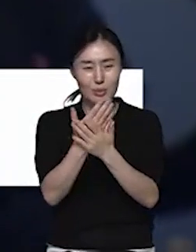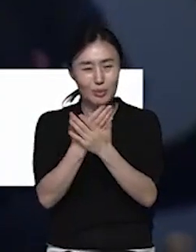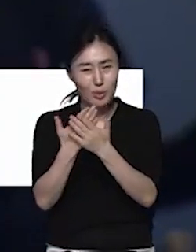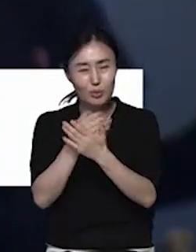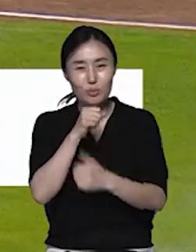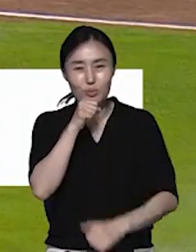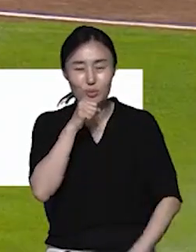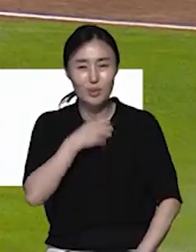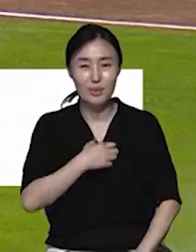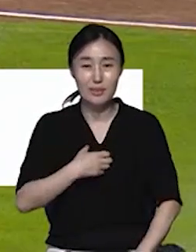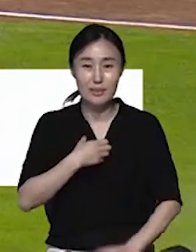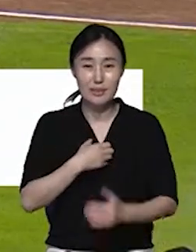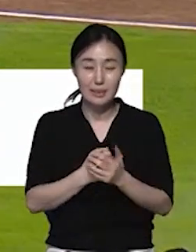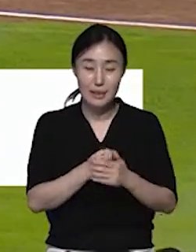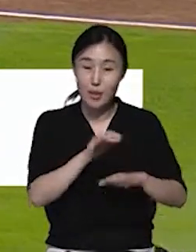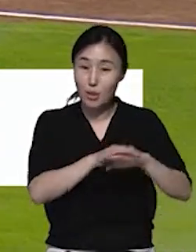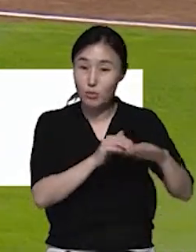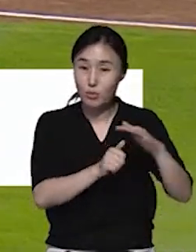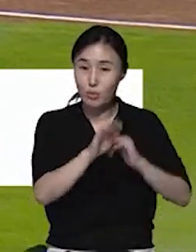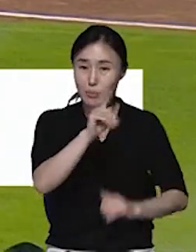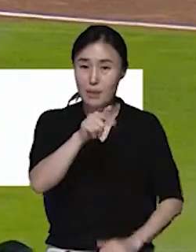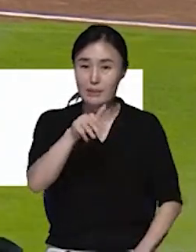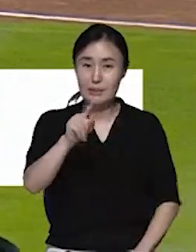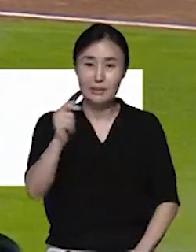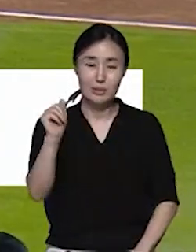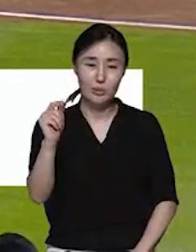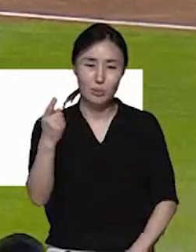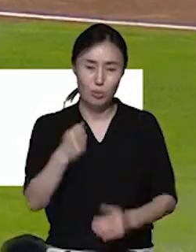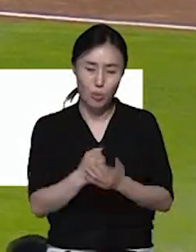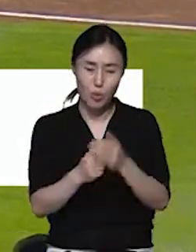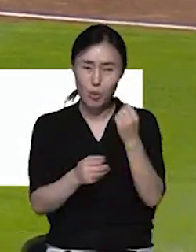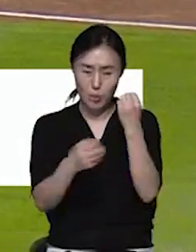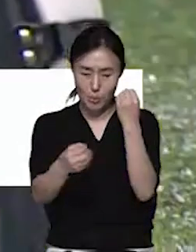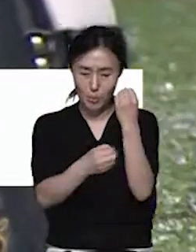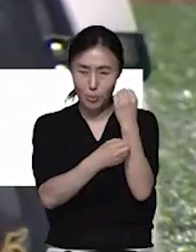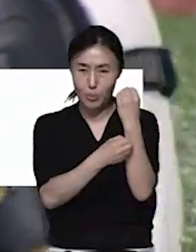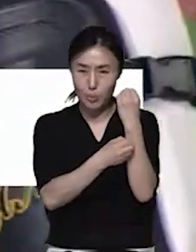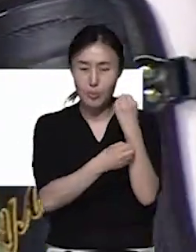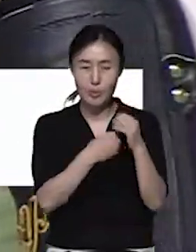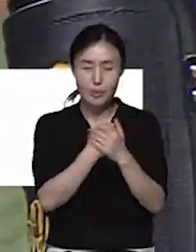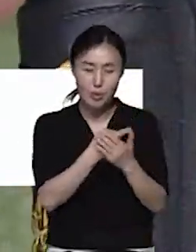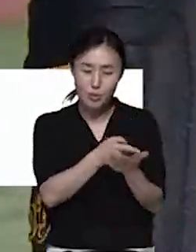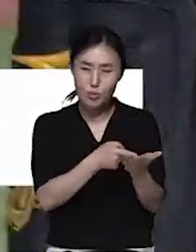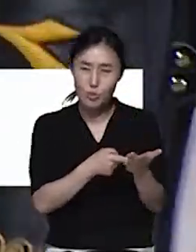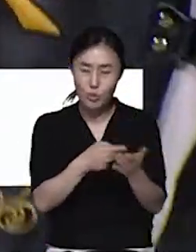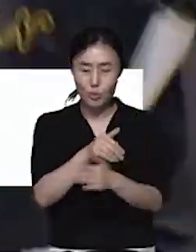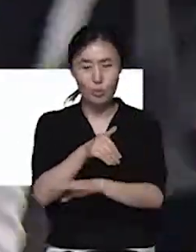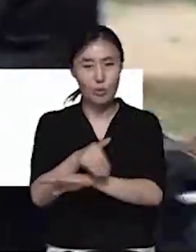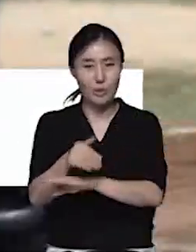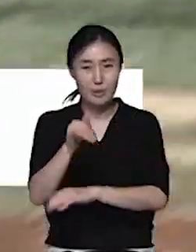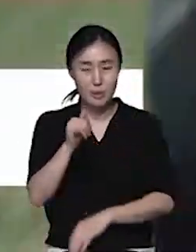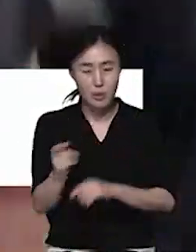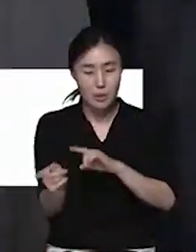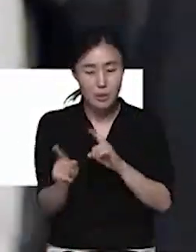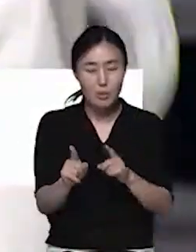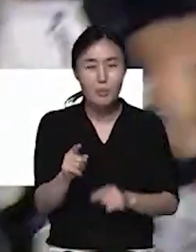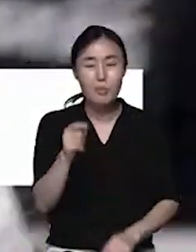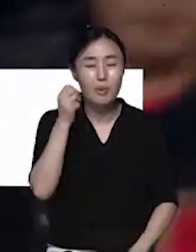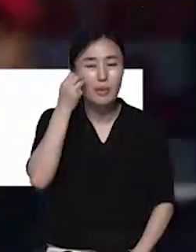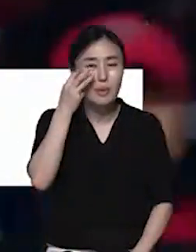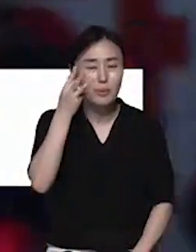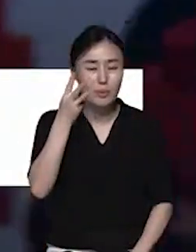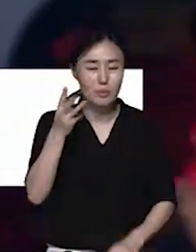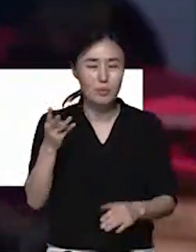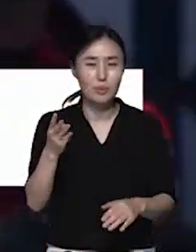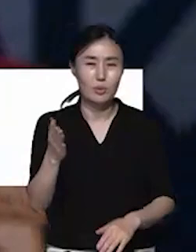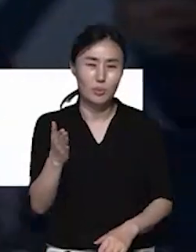기아는 오늘 주전 유격수 박찬호가 왼손 척골 분쇄골절 진단을 받아 수술을 받을 예정이며 재활기간에는 12주가량이